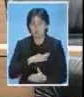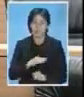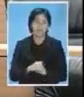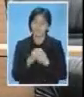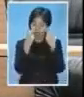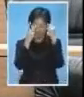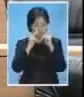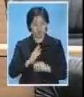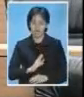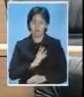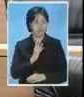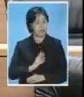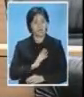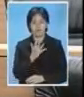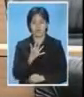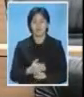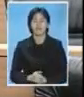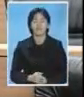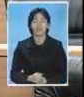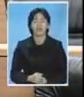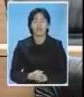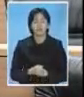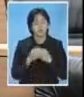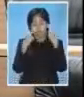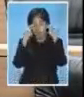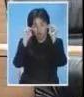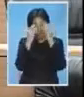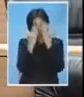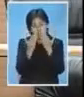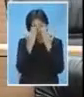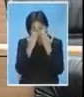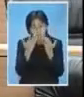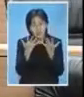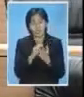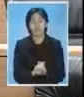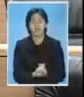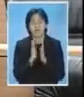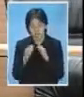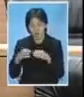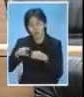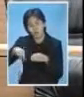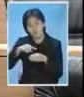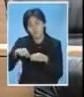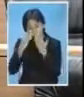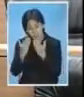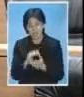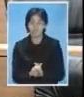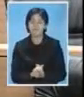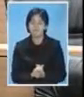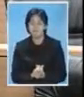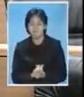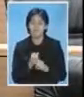ายกไม่ให้เกียรติเพราะท่านไม่ได้เป็นมุสลิมแต่คนกลุ่มหนึ่งที่เป็นมุสลิมก็พยายามที่เอาเรื่